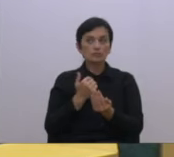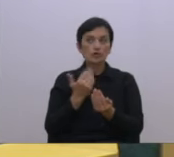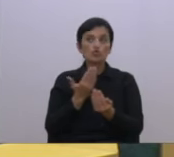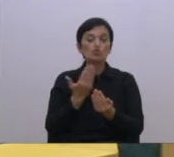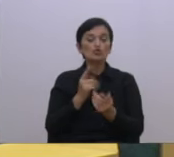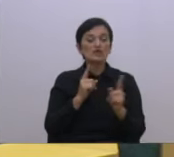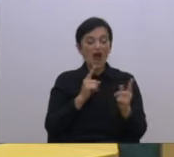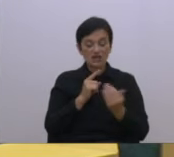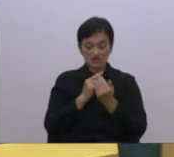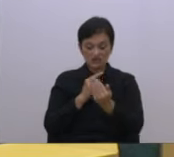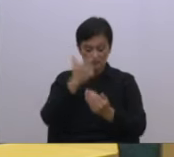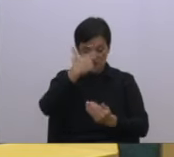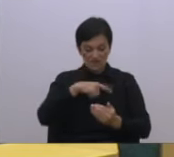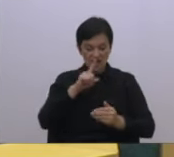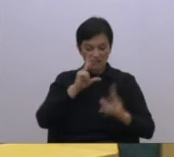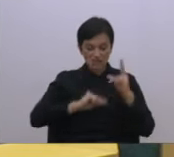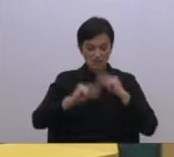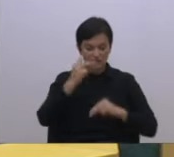რას მიაკუთვნებ თავს, ანუ